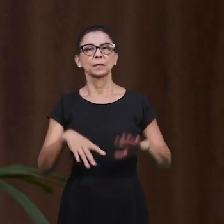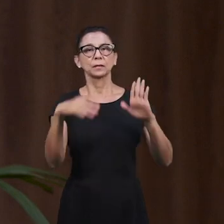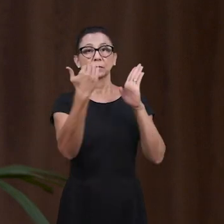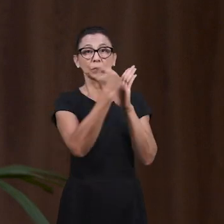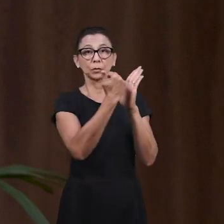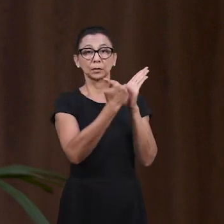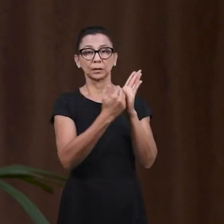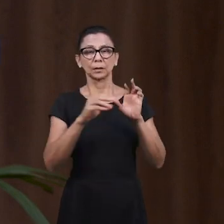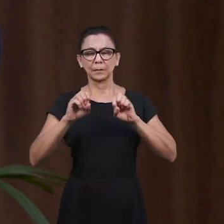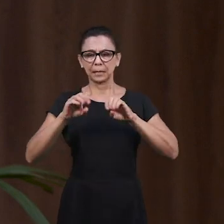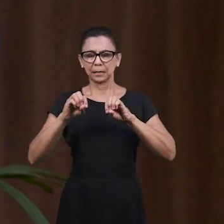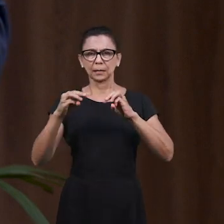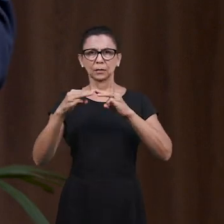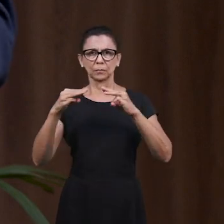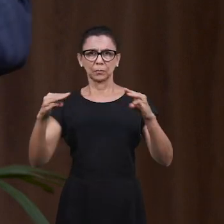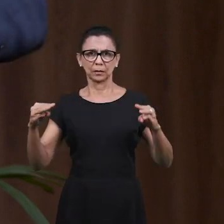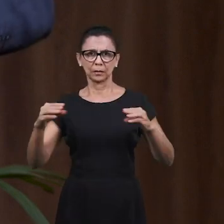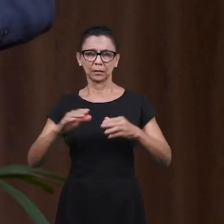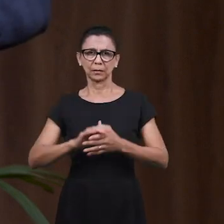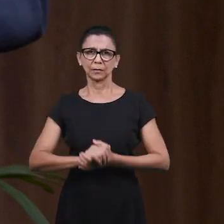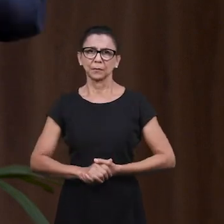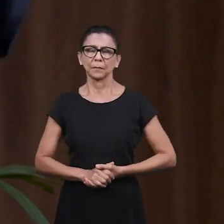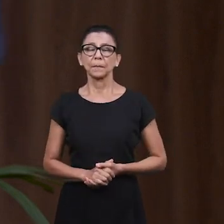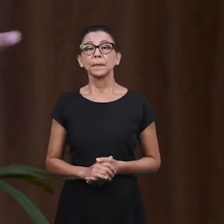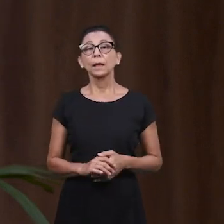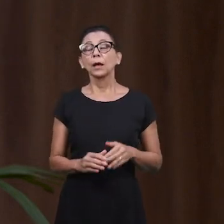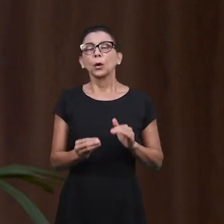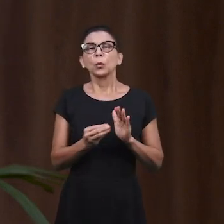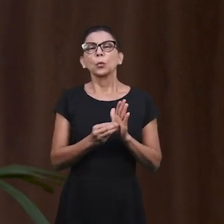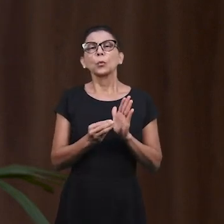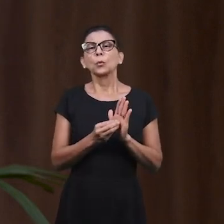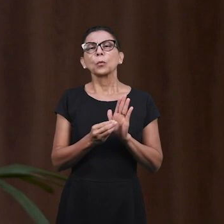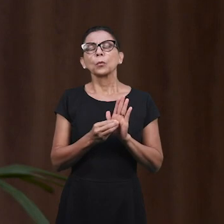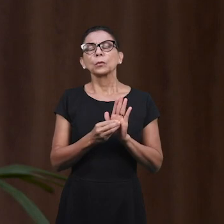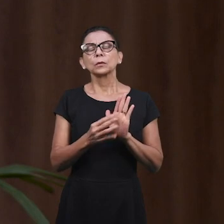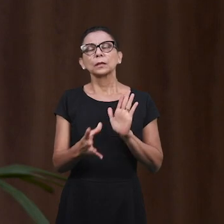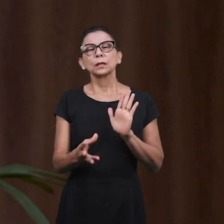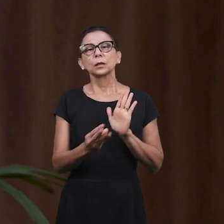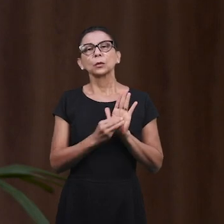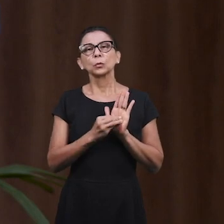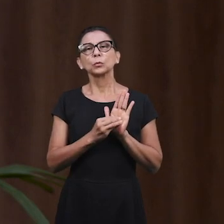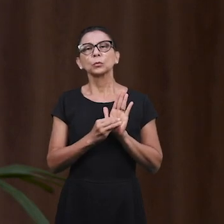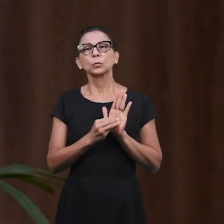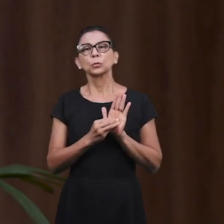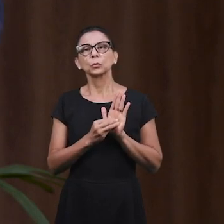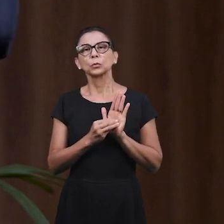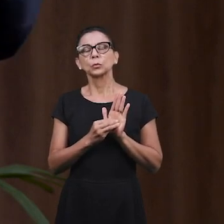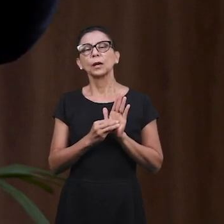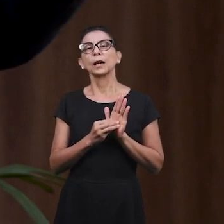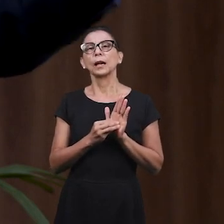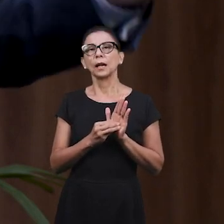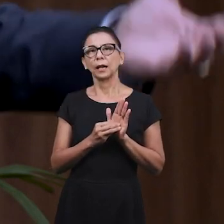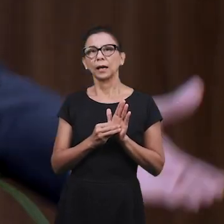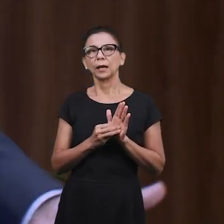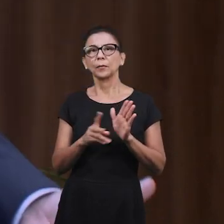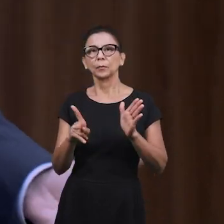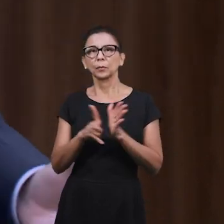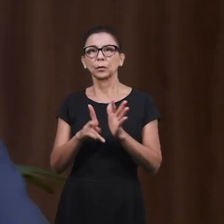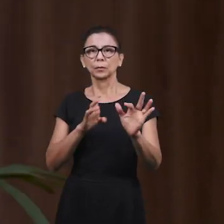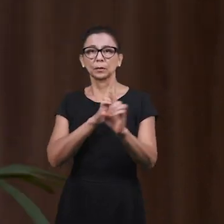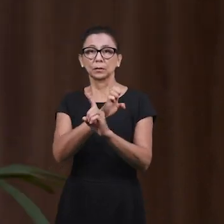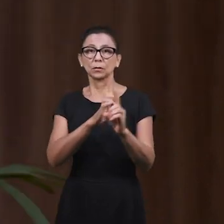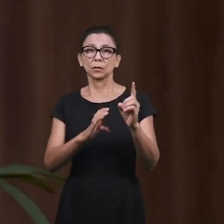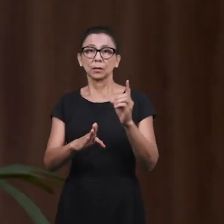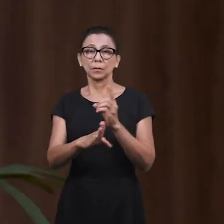Manaïm, est produit, c'est-à-dire son contenu est produit à partir de l'école biblique dominicale et